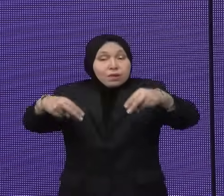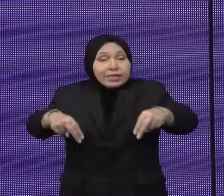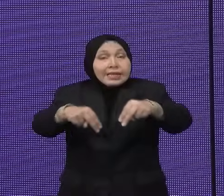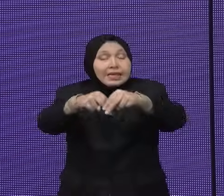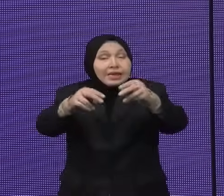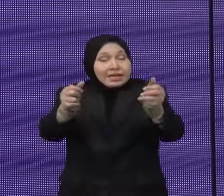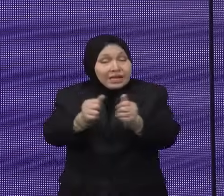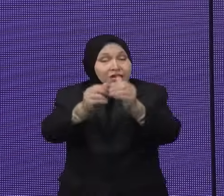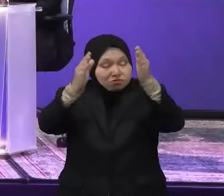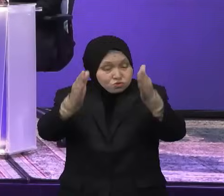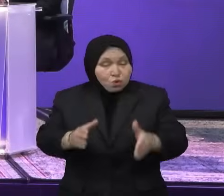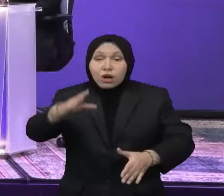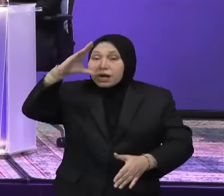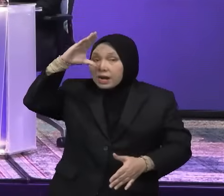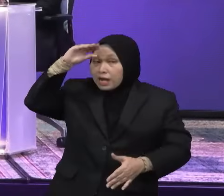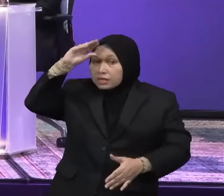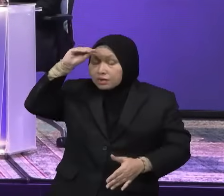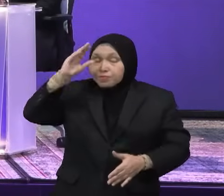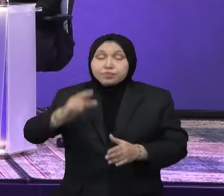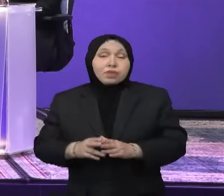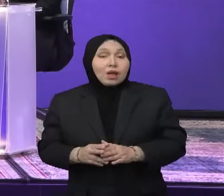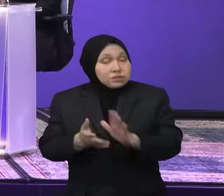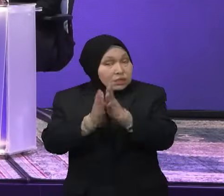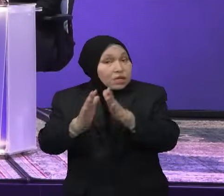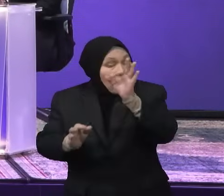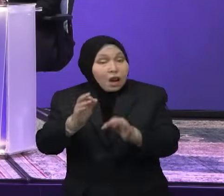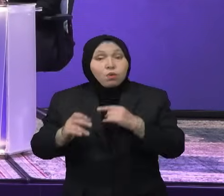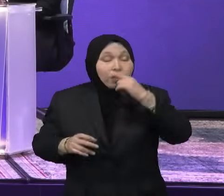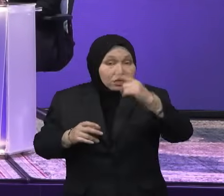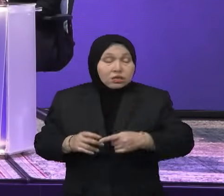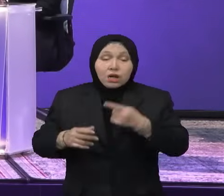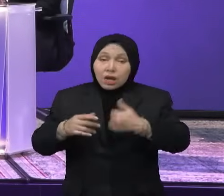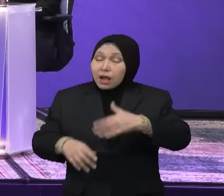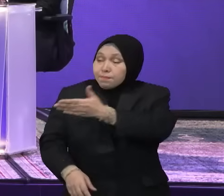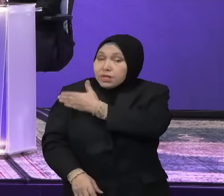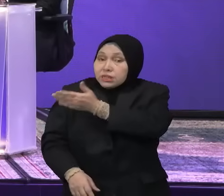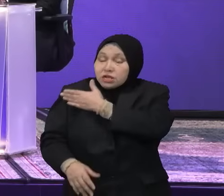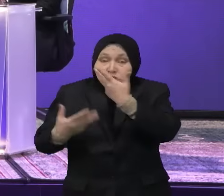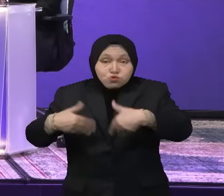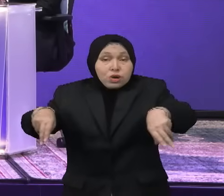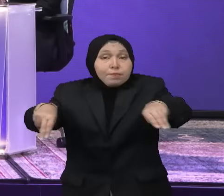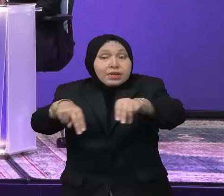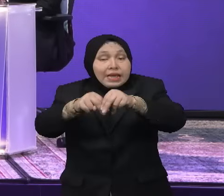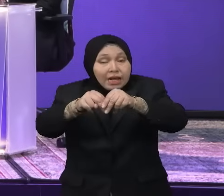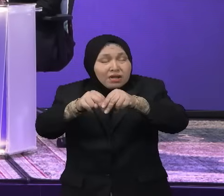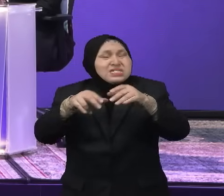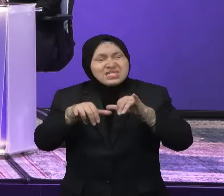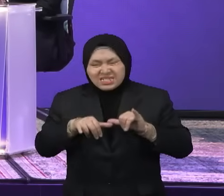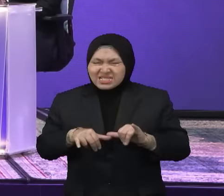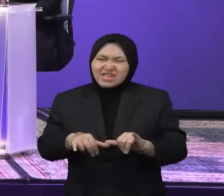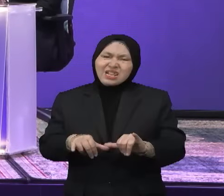dengan seorang lelaki ya, seorang lelaki, maka kalau katakan dia ini sudah bernikah tetapi masih